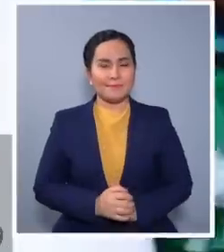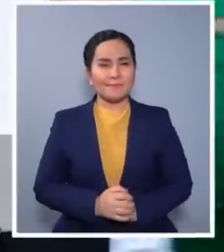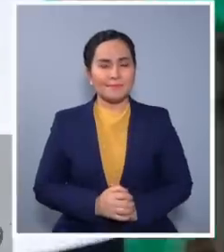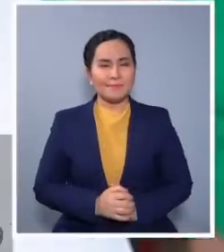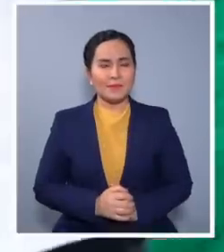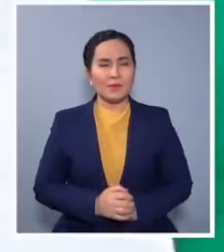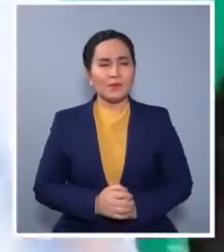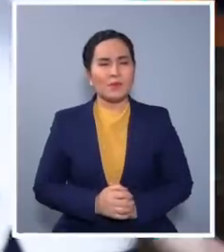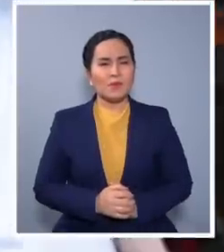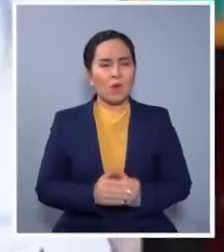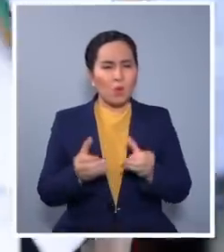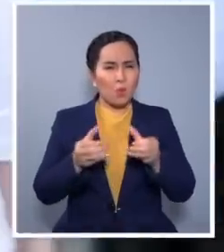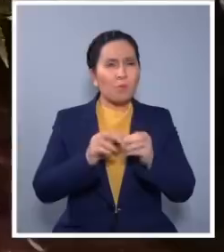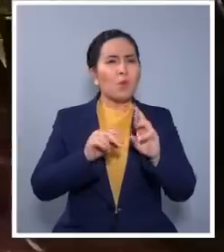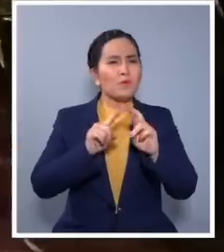แต่ละรุ่นเนี่ย